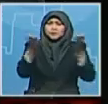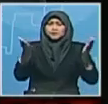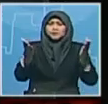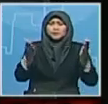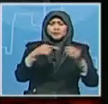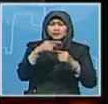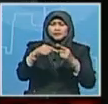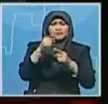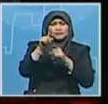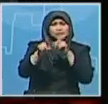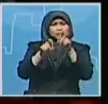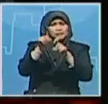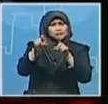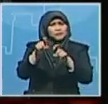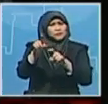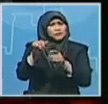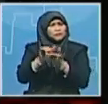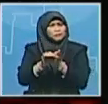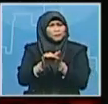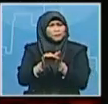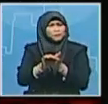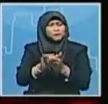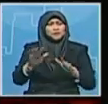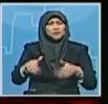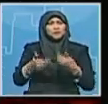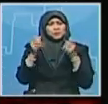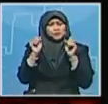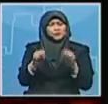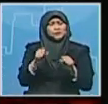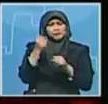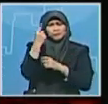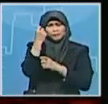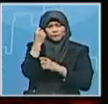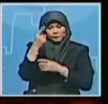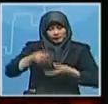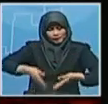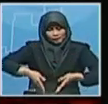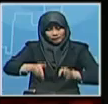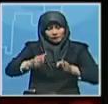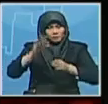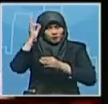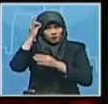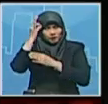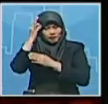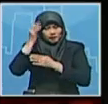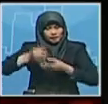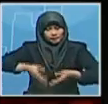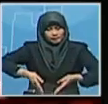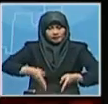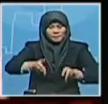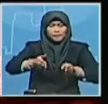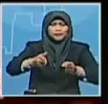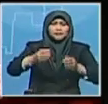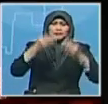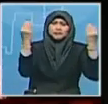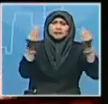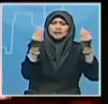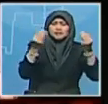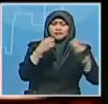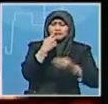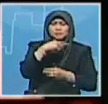bila bertanya soalan sebegini, bagaimana harus difahami jalan persekutuan, jalan negeri, jalan majlis ini? Siapa